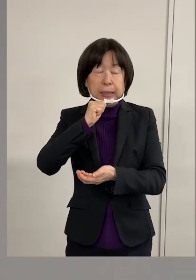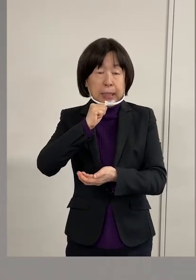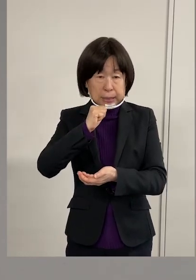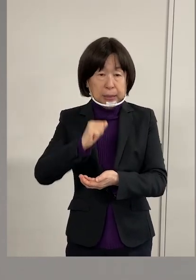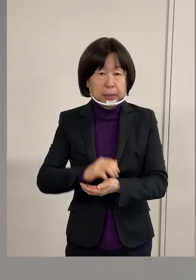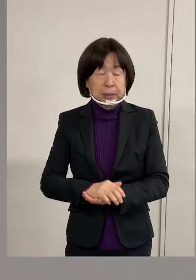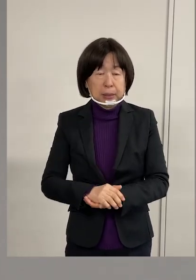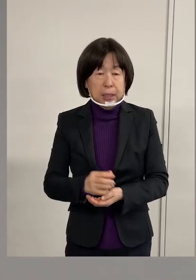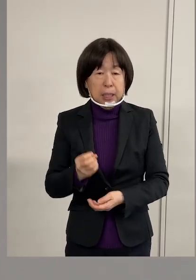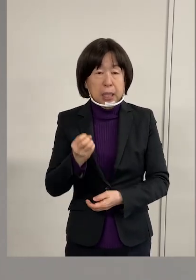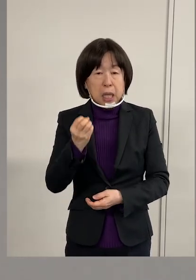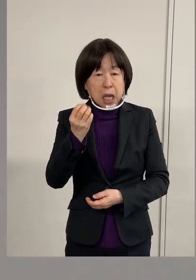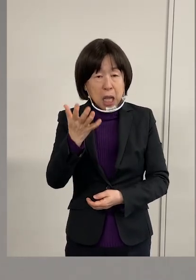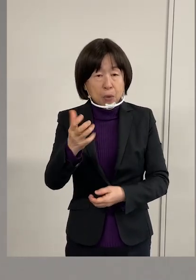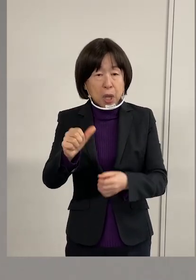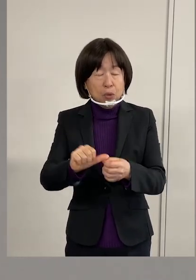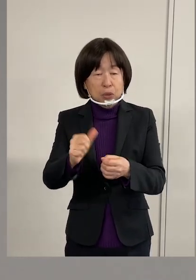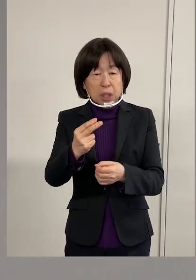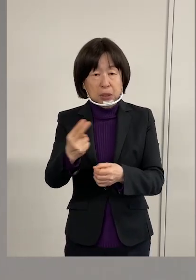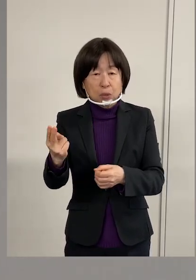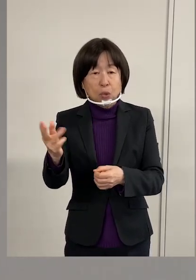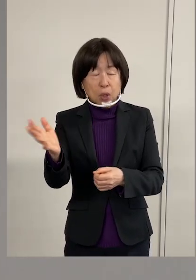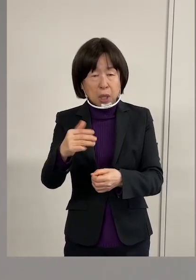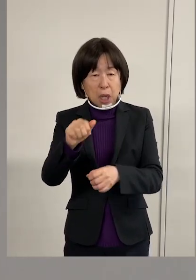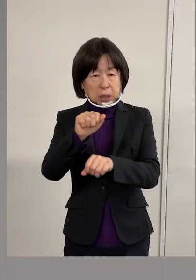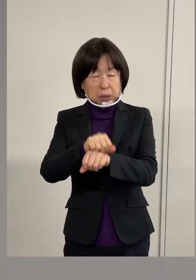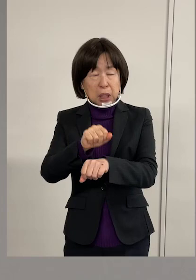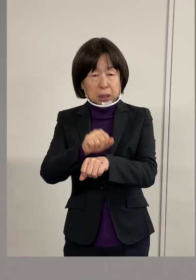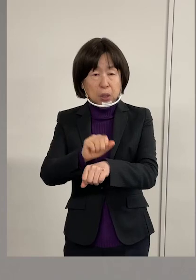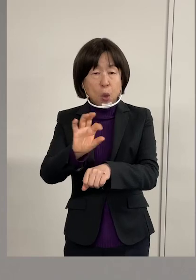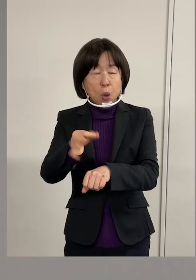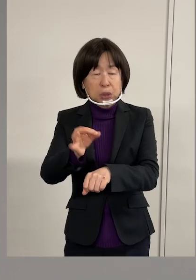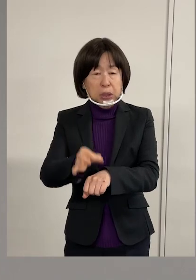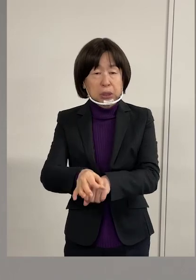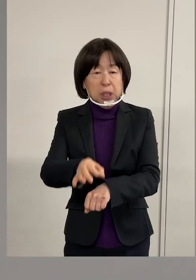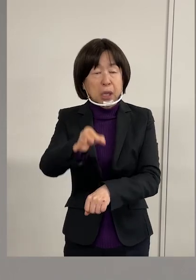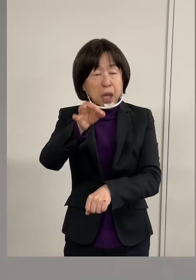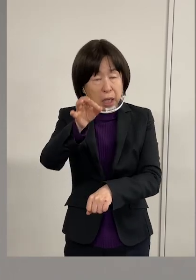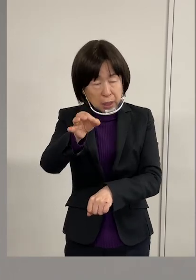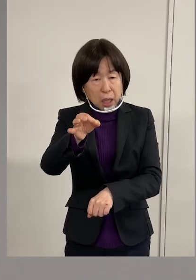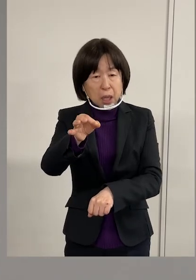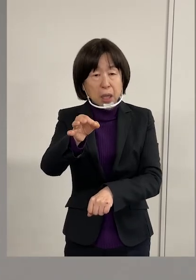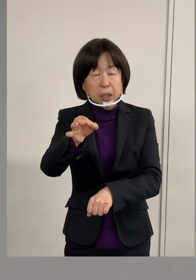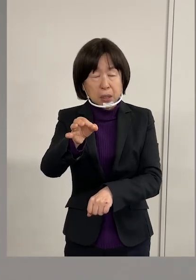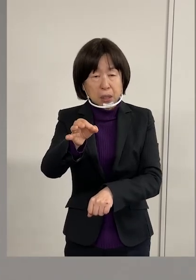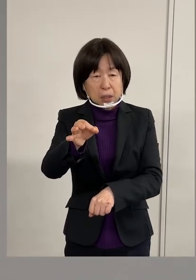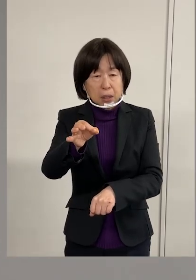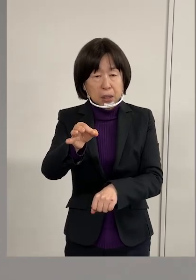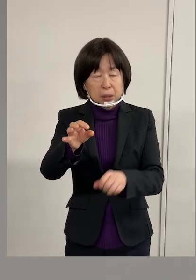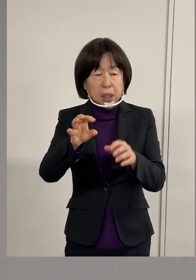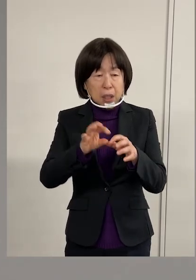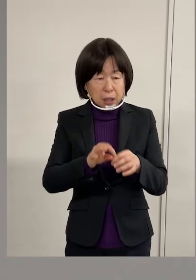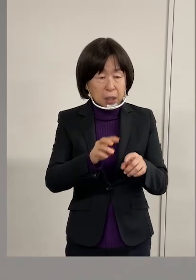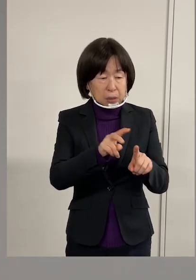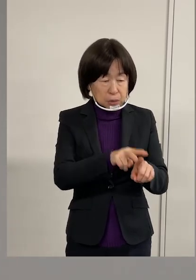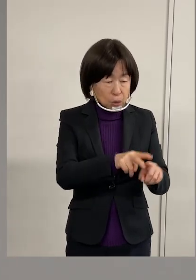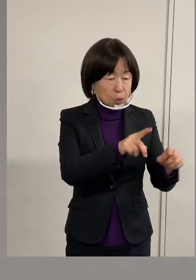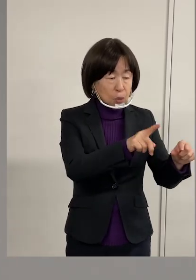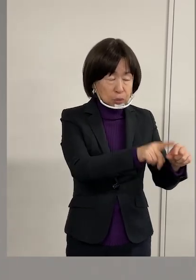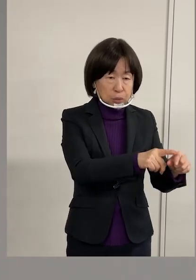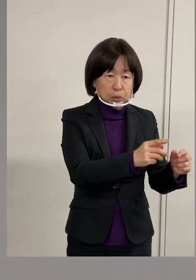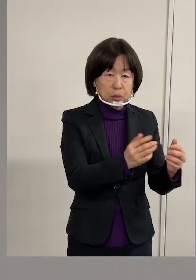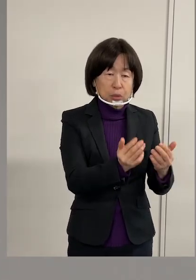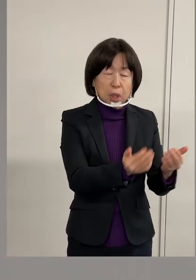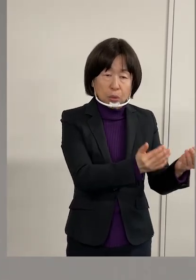令和5年度からは、材料費の値上げに相当する部分で、小学校、中学校を少し上げらせてくださいということで、今